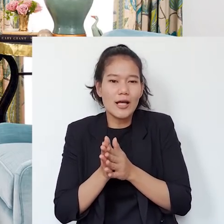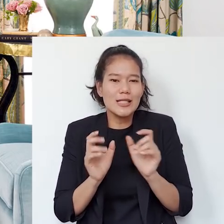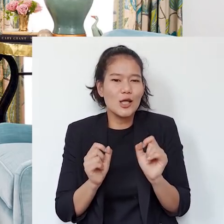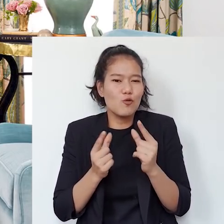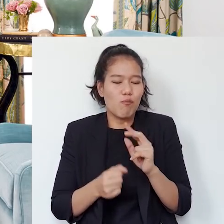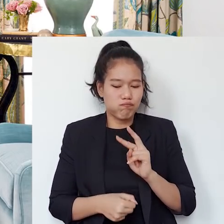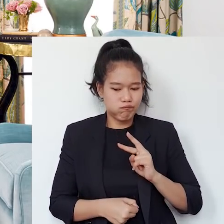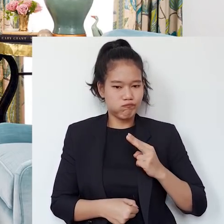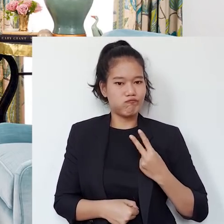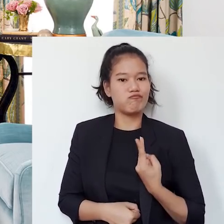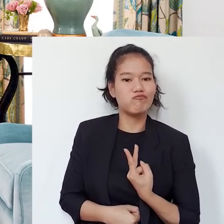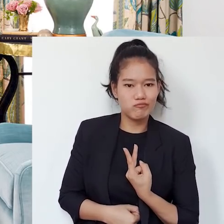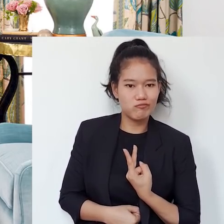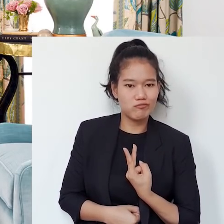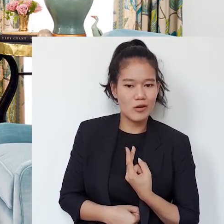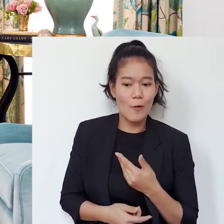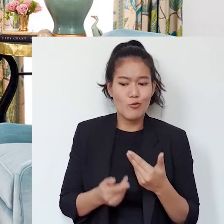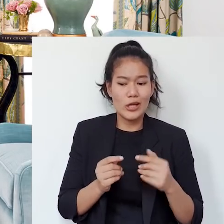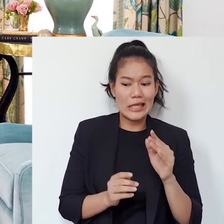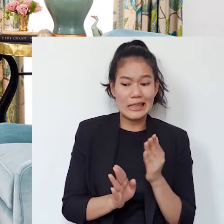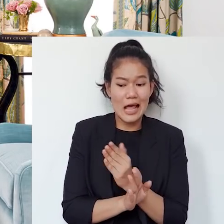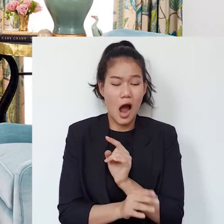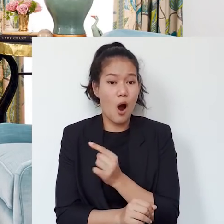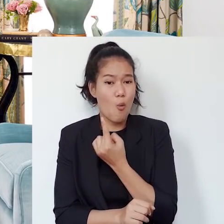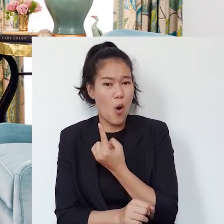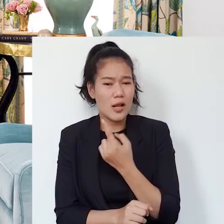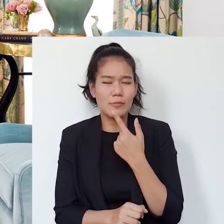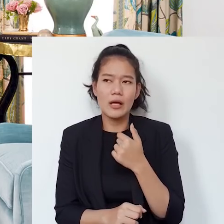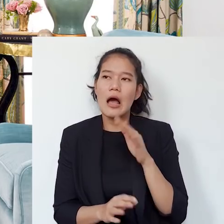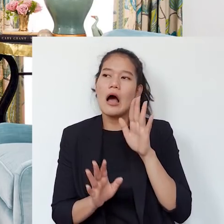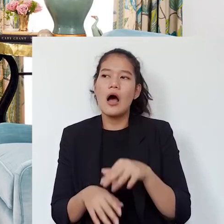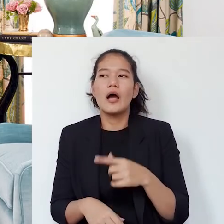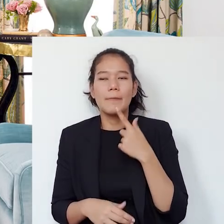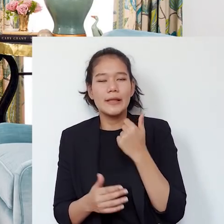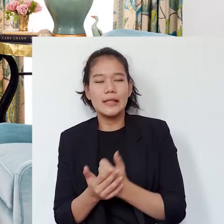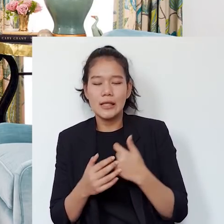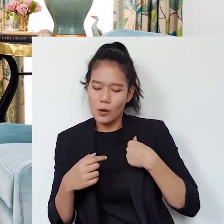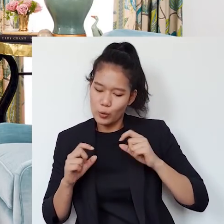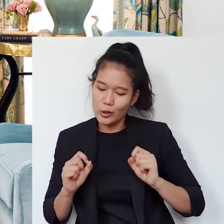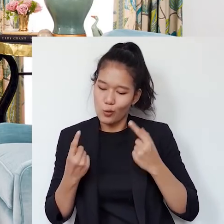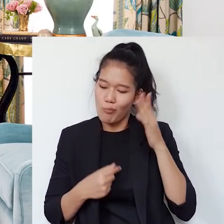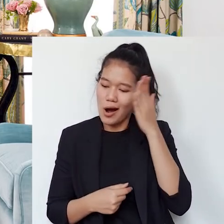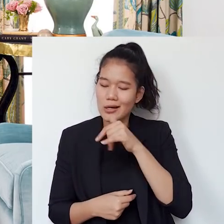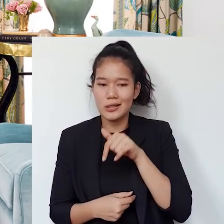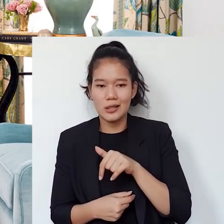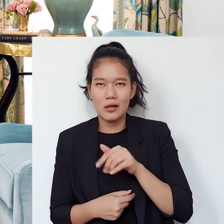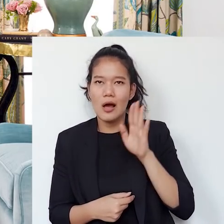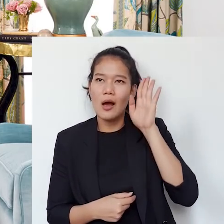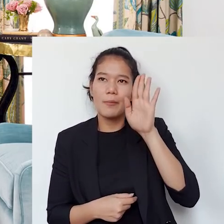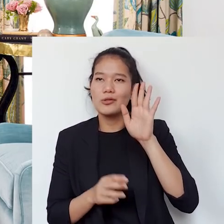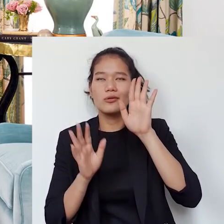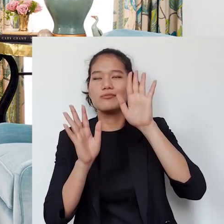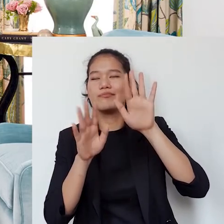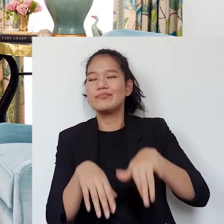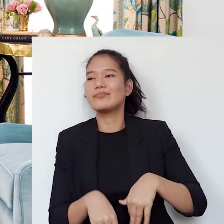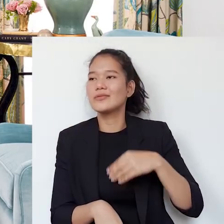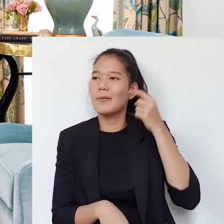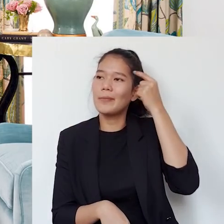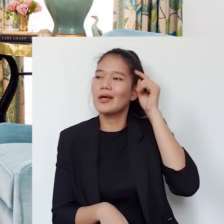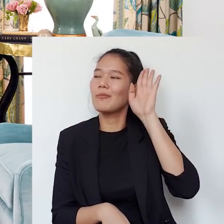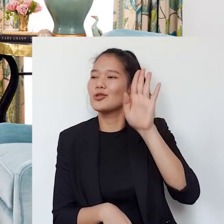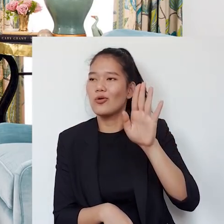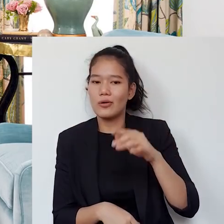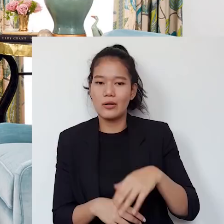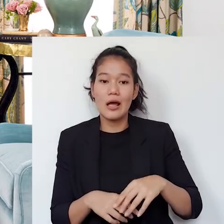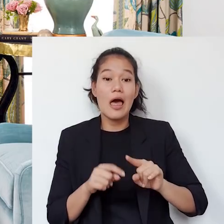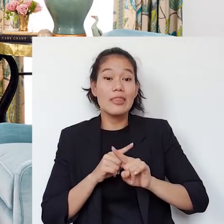kita? Dari yang tadinya motivasi kita yang penting hidup hari ini, besok dipikir lagi. Tetapi